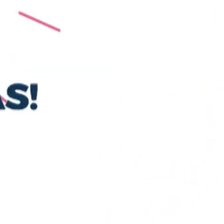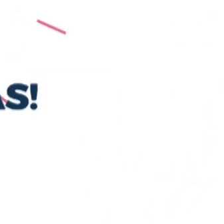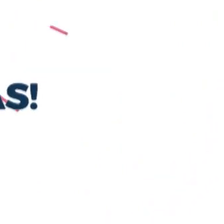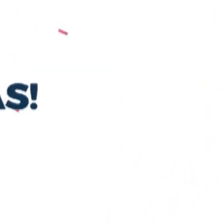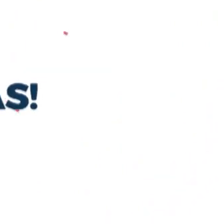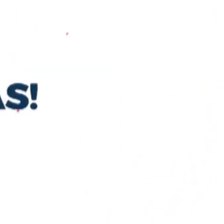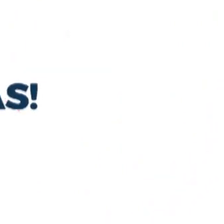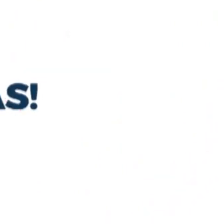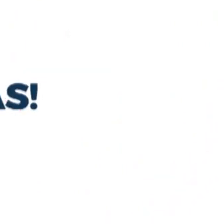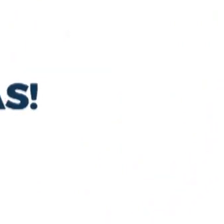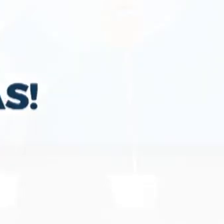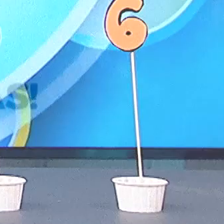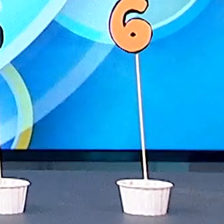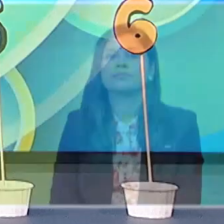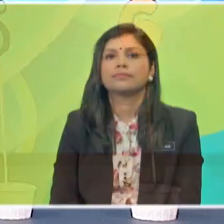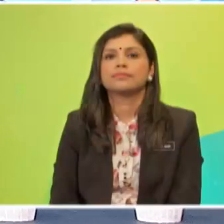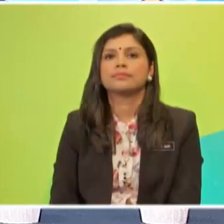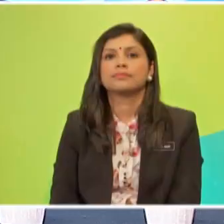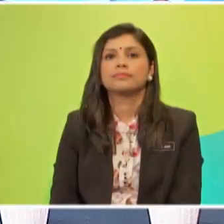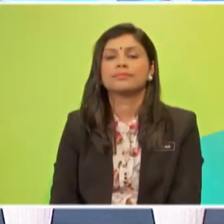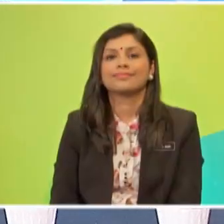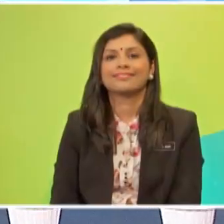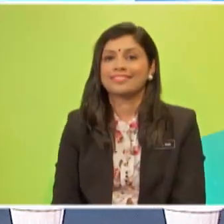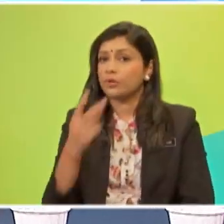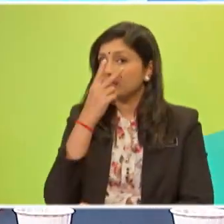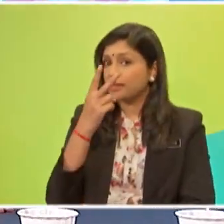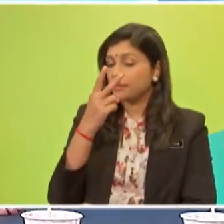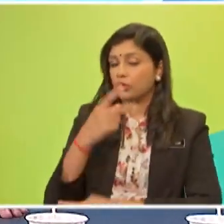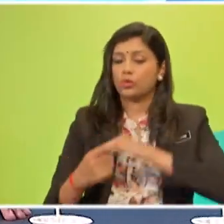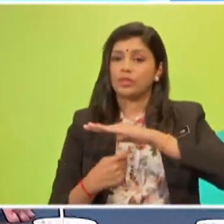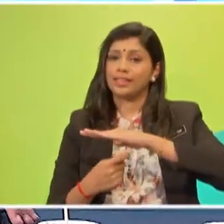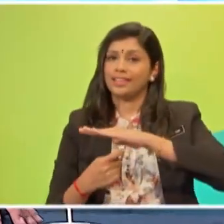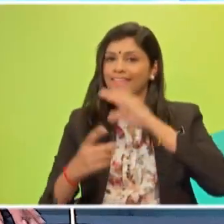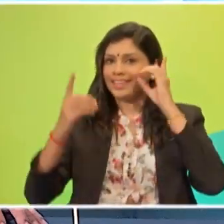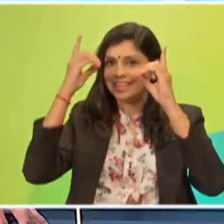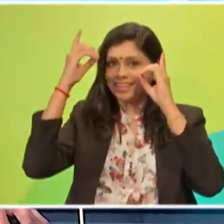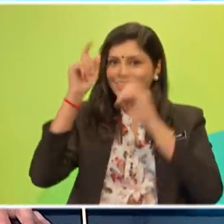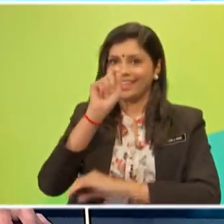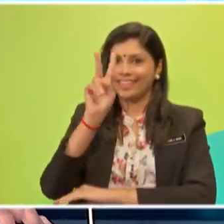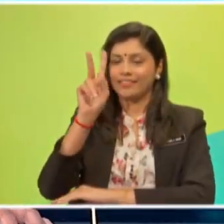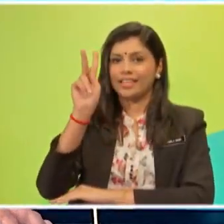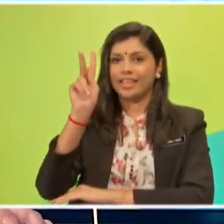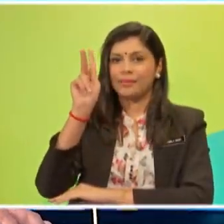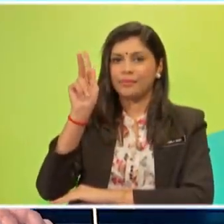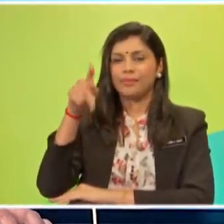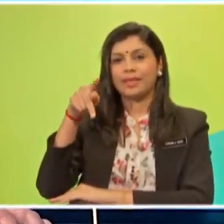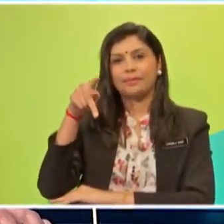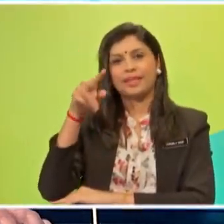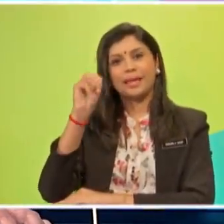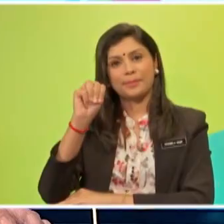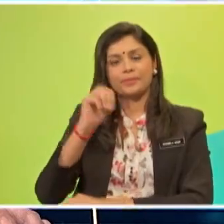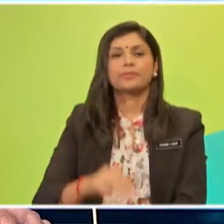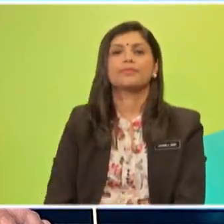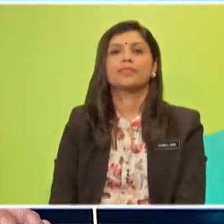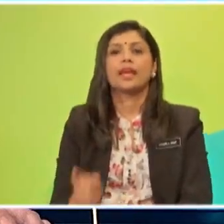TV KPM. Anda sedang menonton Prasekolah di Didik TV KPM dan hari ini kita